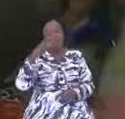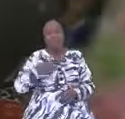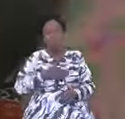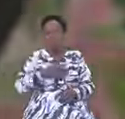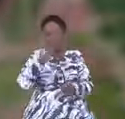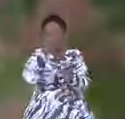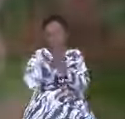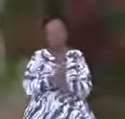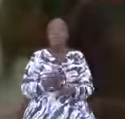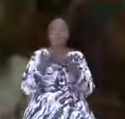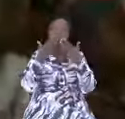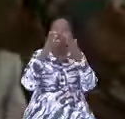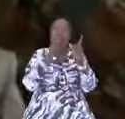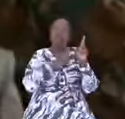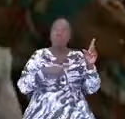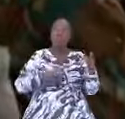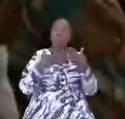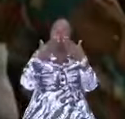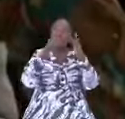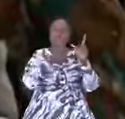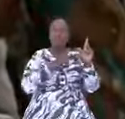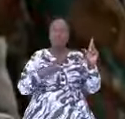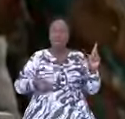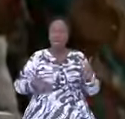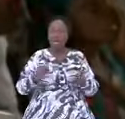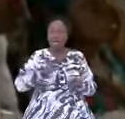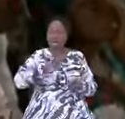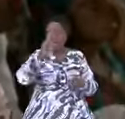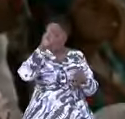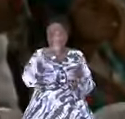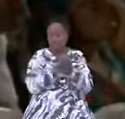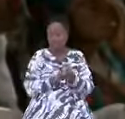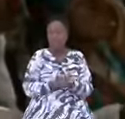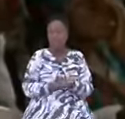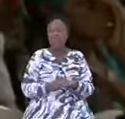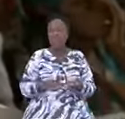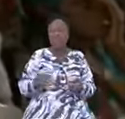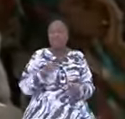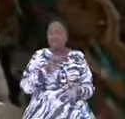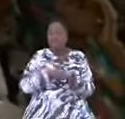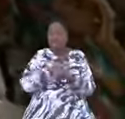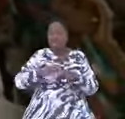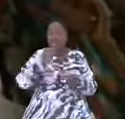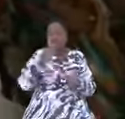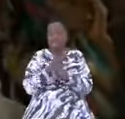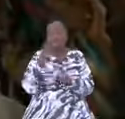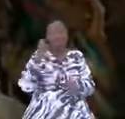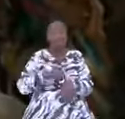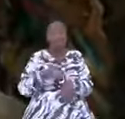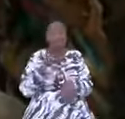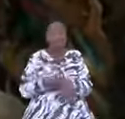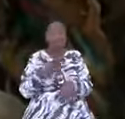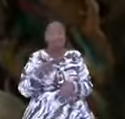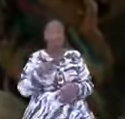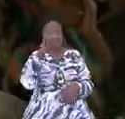merci seigneur je crois ça ne te prends pas d'assez de temps le dieu de miséricorde a